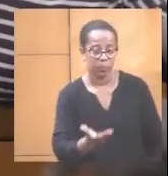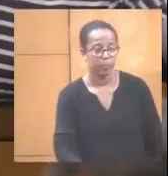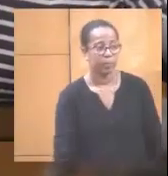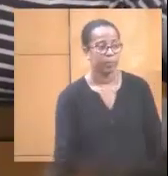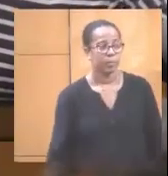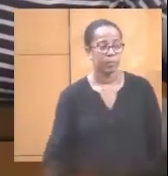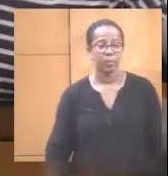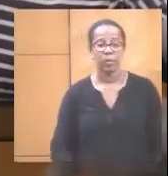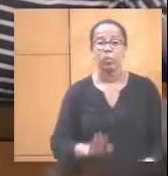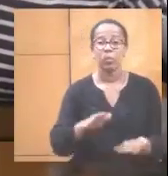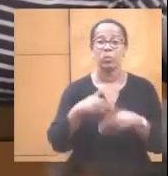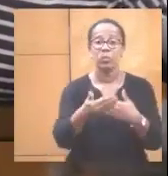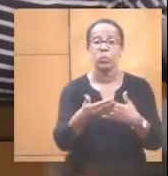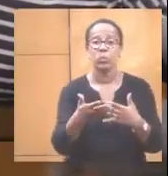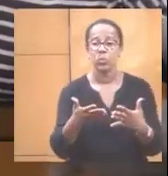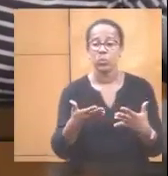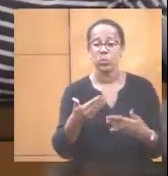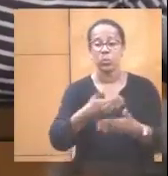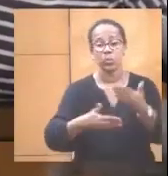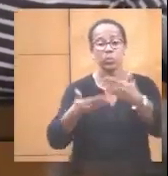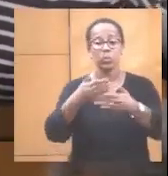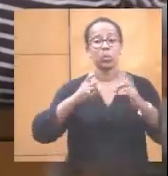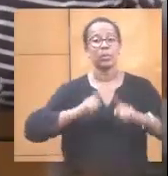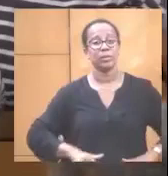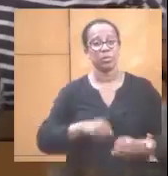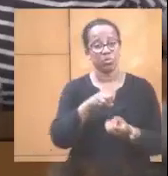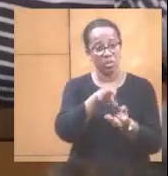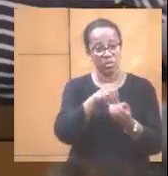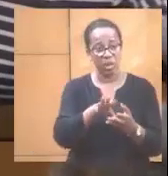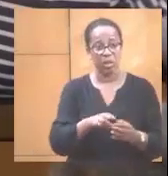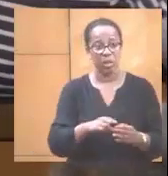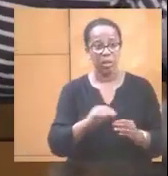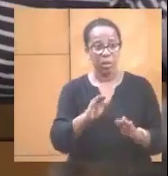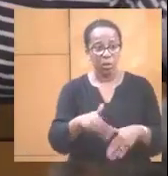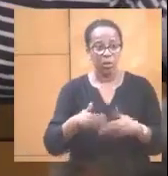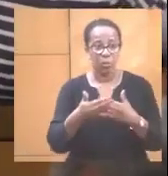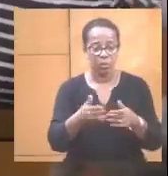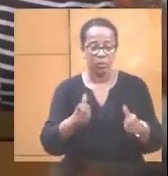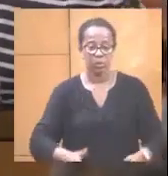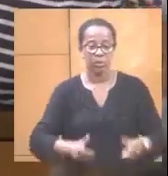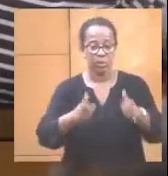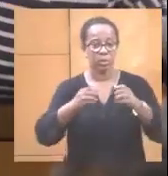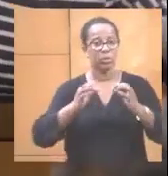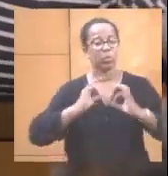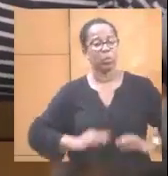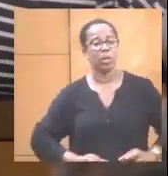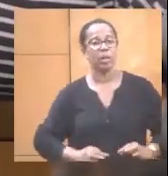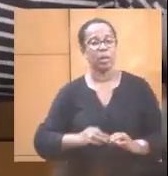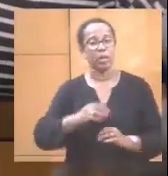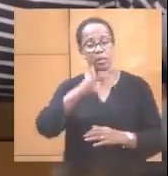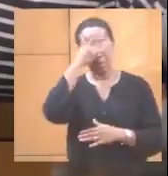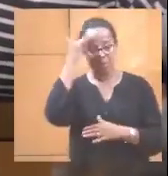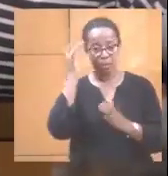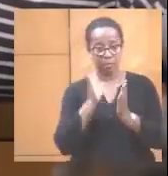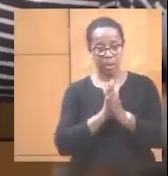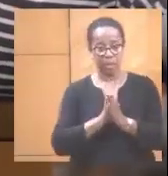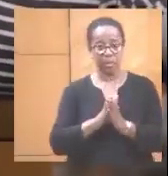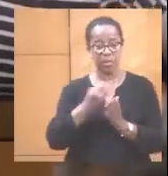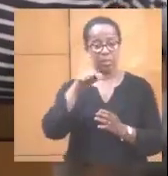de poursuivre la construction du lycée Schellcher, de poursuivre la cité scolaire Lagosilière qui est au quartier Pensuc à